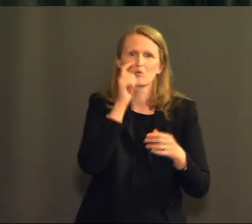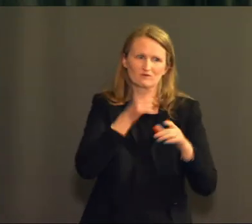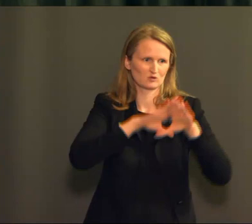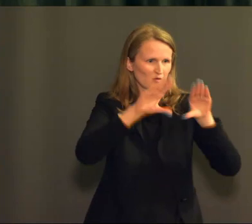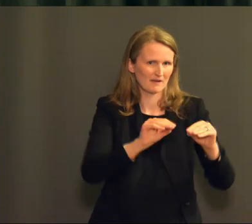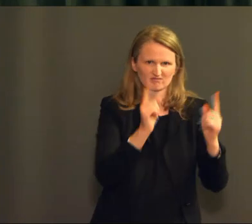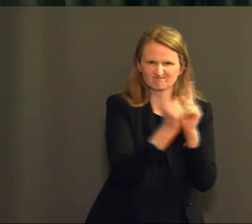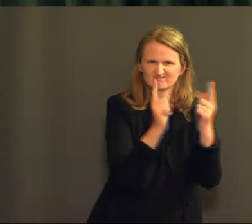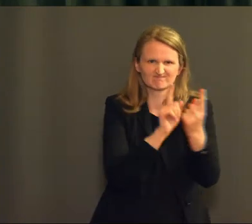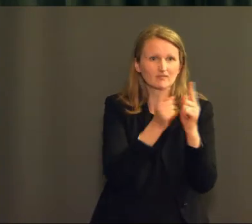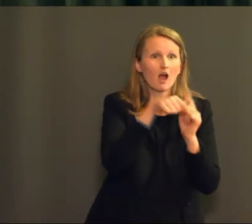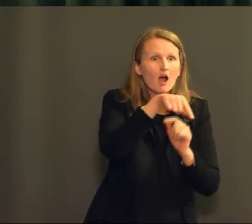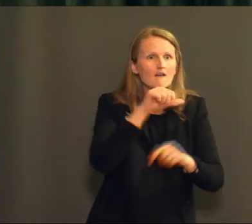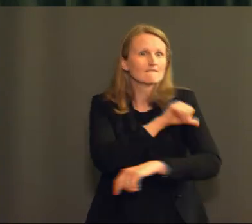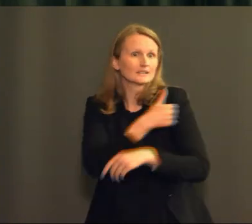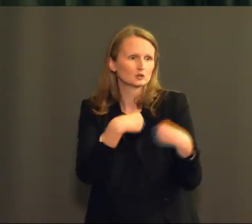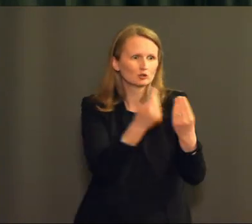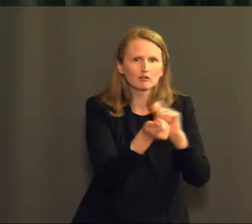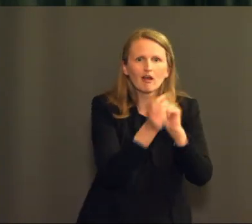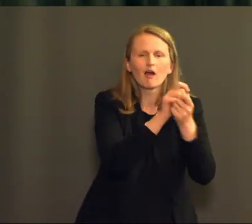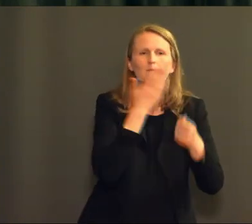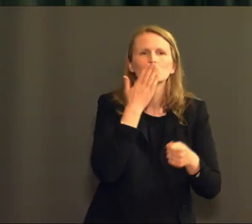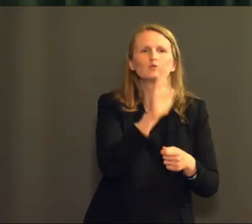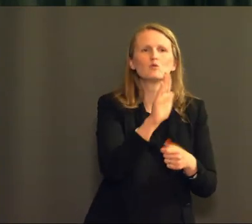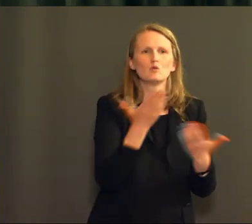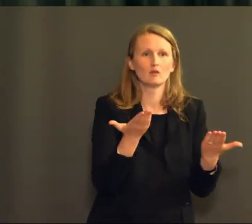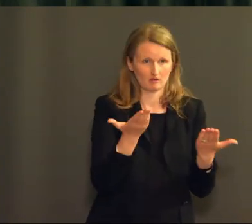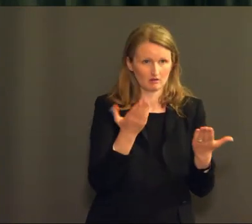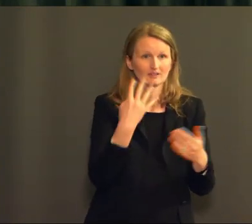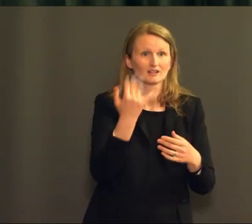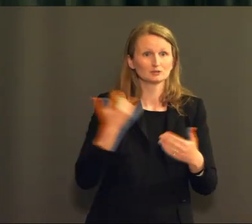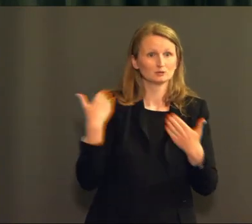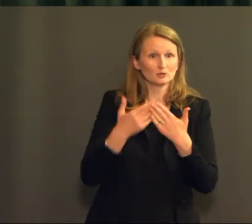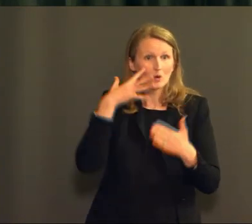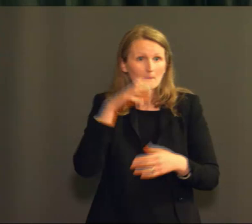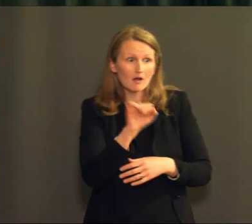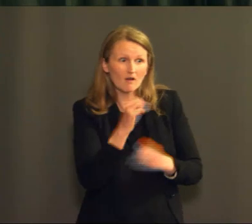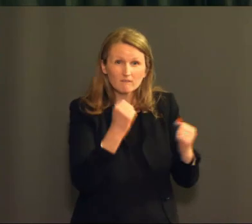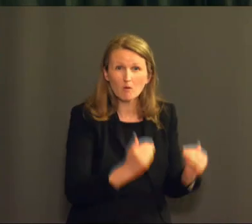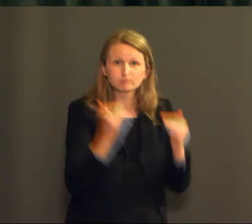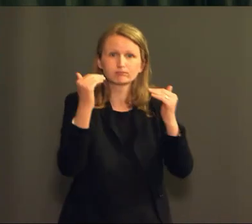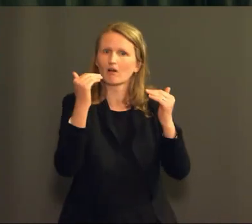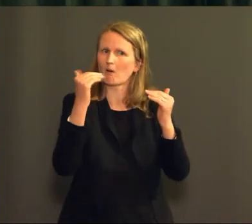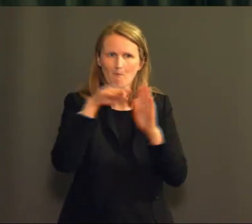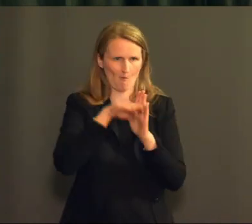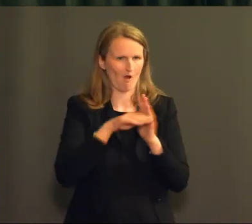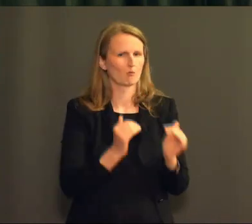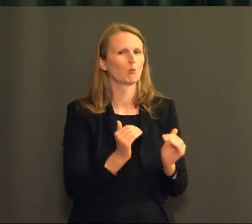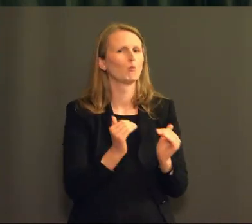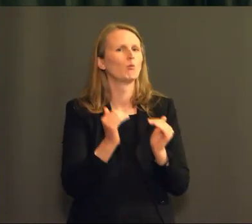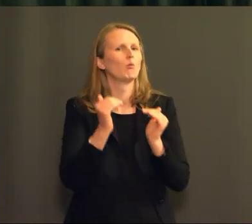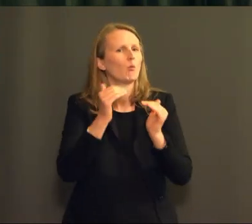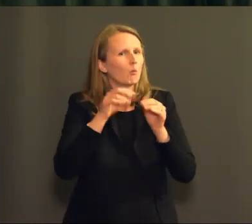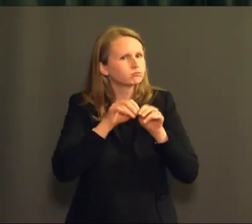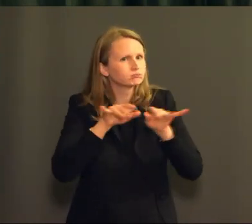peut montrer une augmentation plus marquée. Cependant, on notera une baisse significative des incidences, donc là où il y a